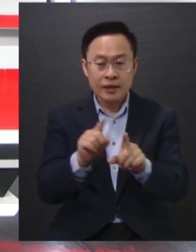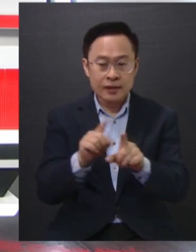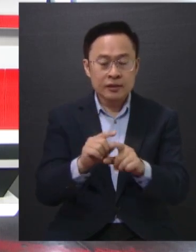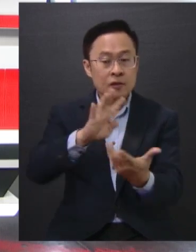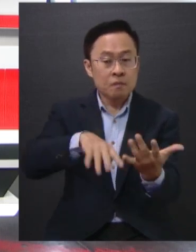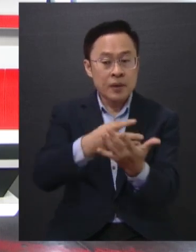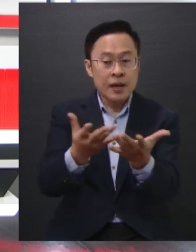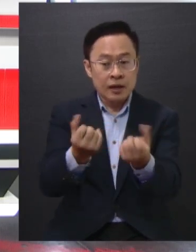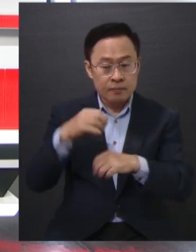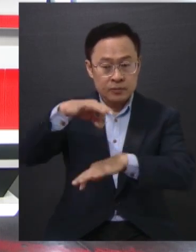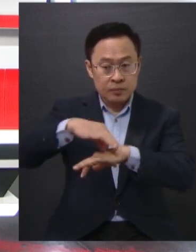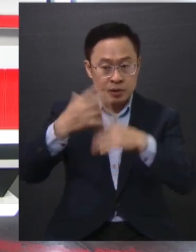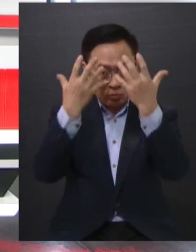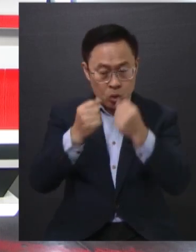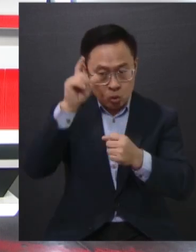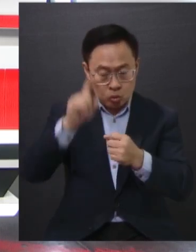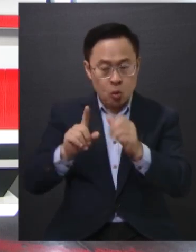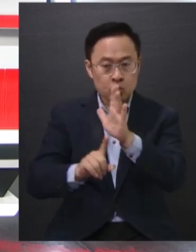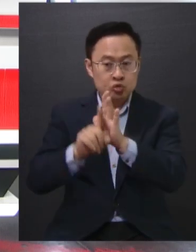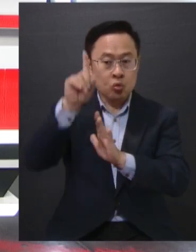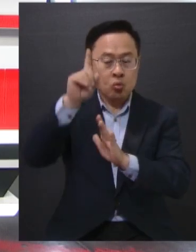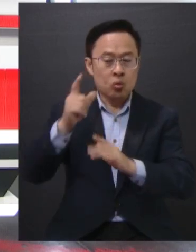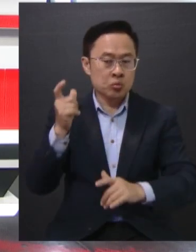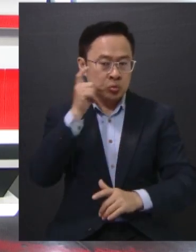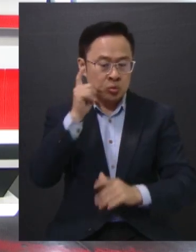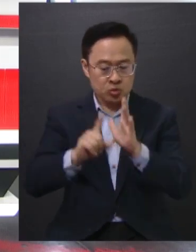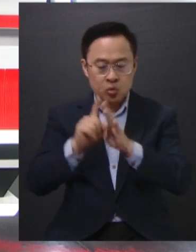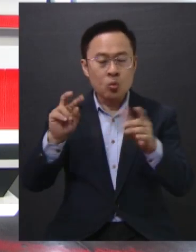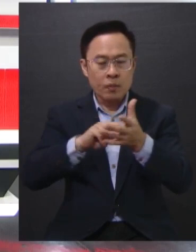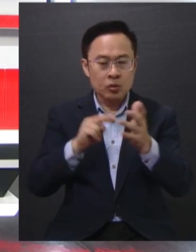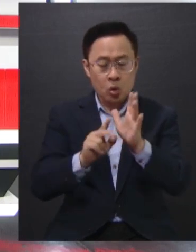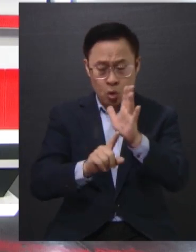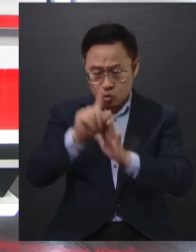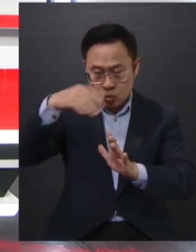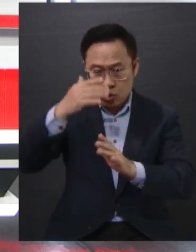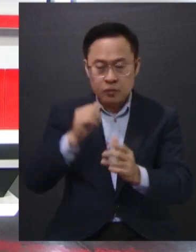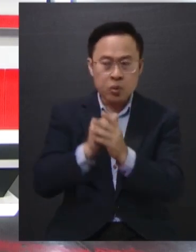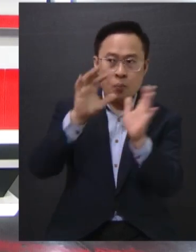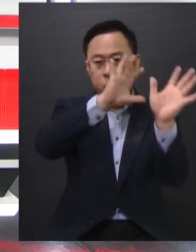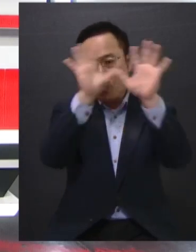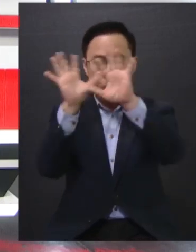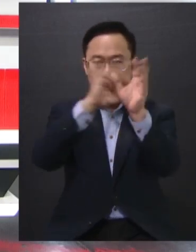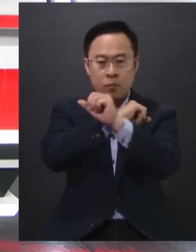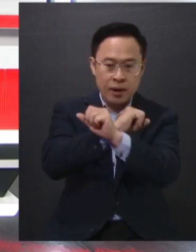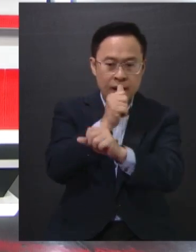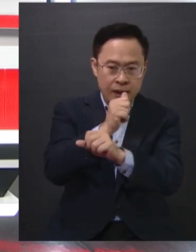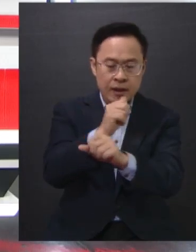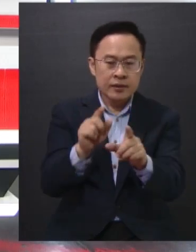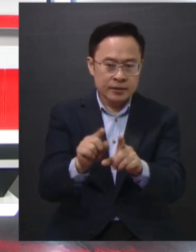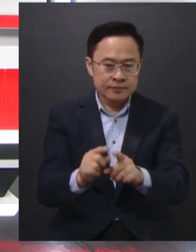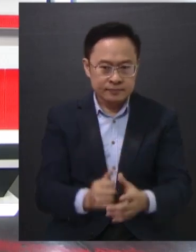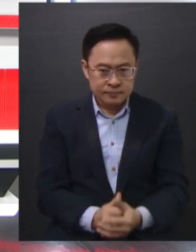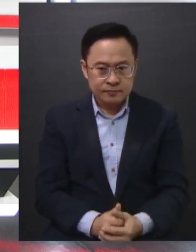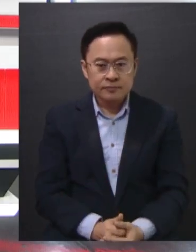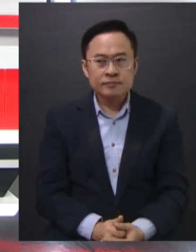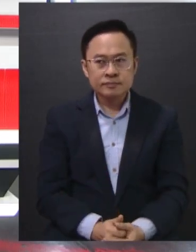เองหรือผู้รักษาประตูเนี่ยก็จะเลือกคนที่มีรูปร่างสูงใหญ ่ เพื่อที่จะไปสู้ กับนักเตะต่างชาติให้ได้ด้วยนะคะ แล้ว